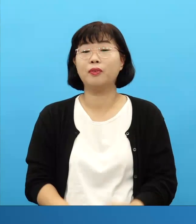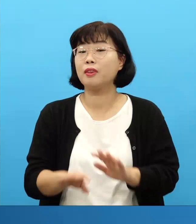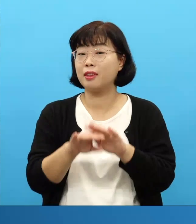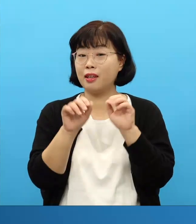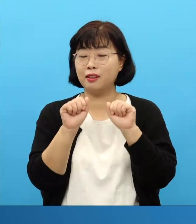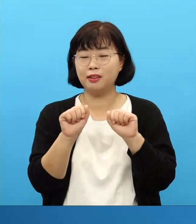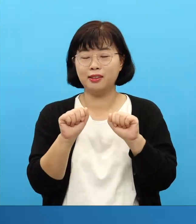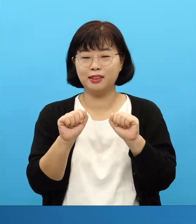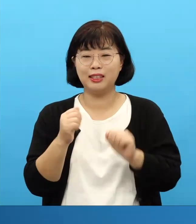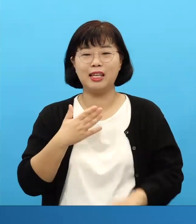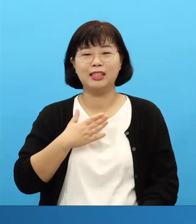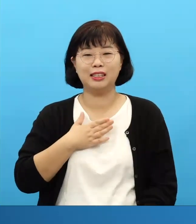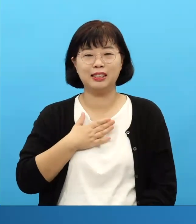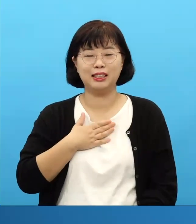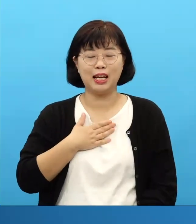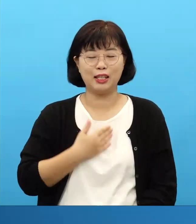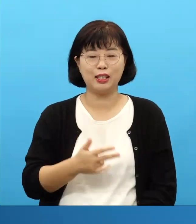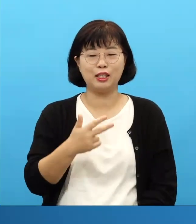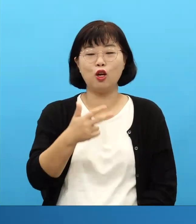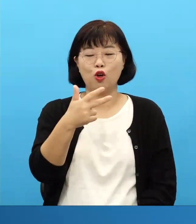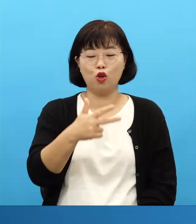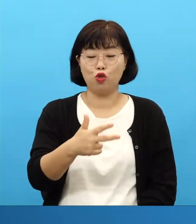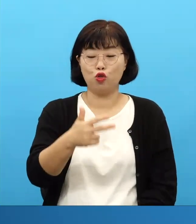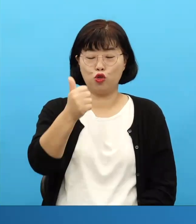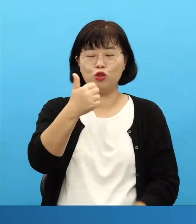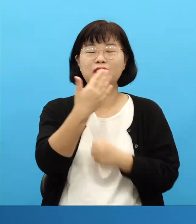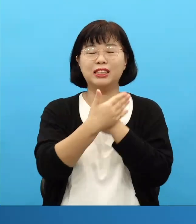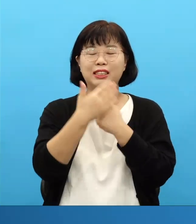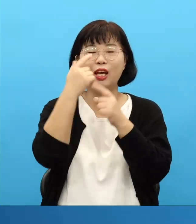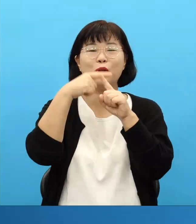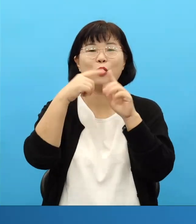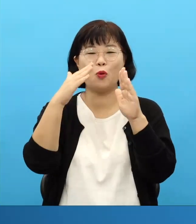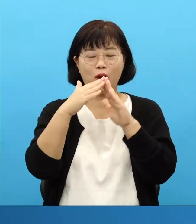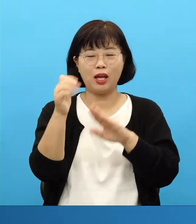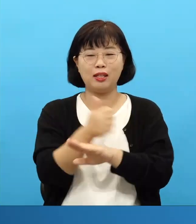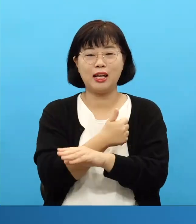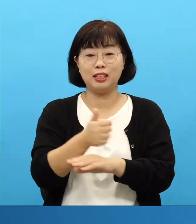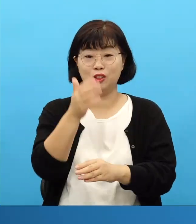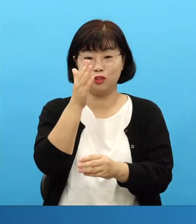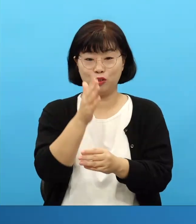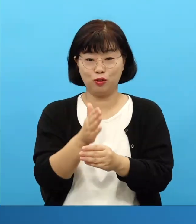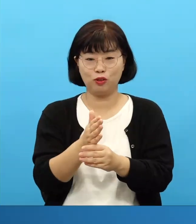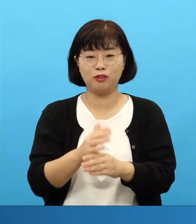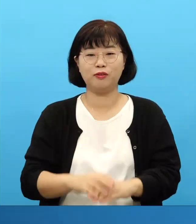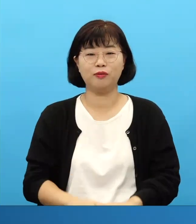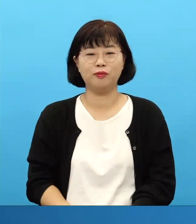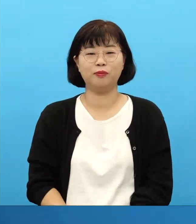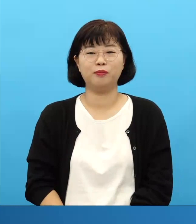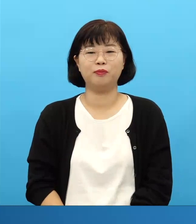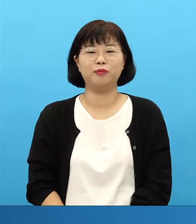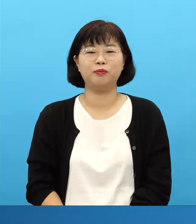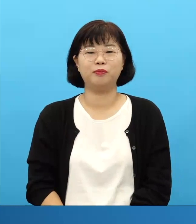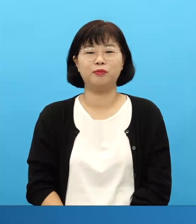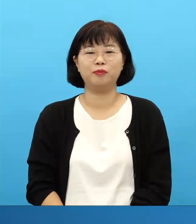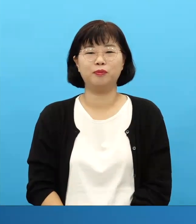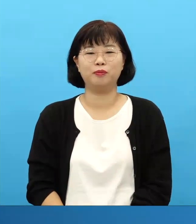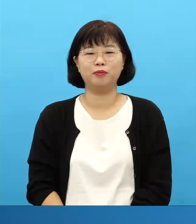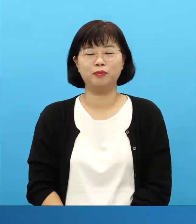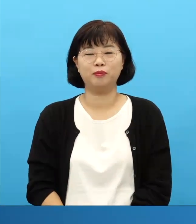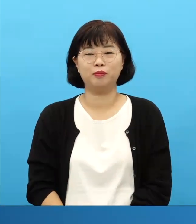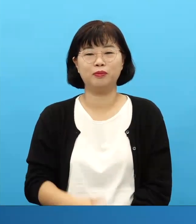안녕하세요. 저는 주은의 교회를 섬기고 있는 이하나 렘넌트입니다. Hello, I'm Hannah Lee from the Lord Grace Church.